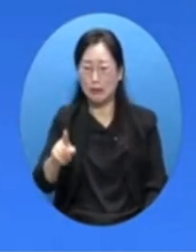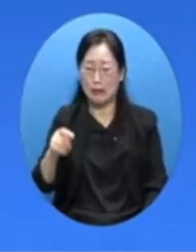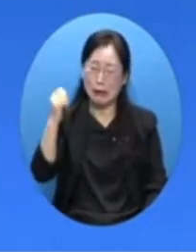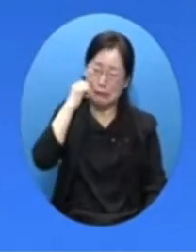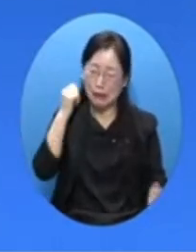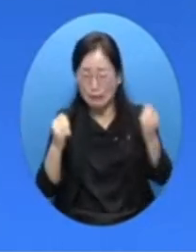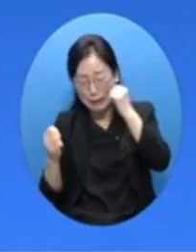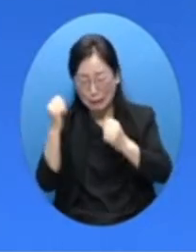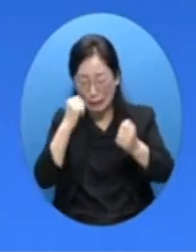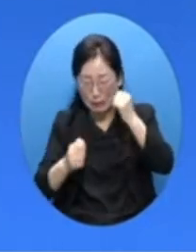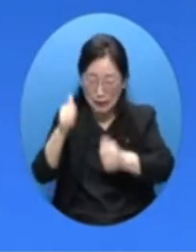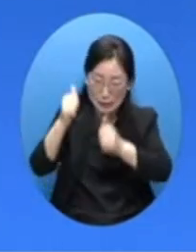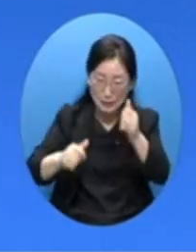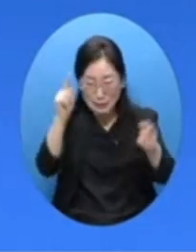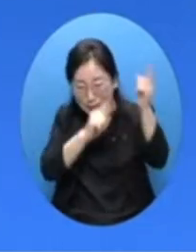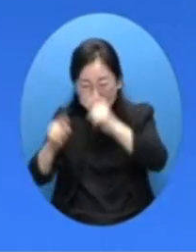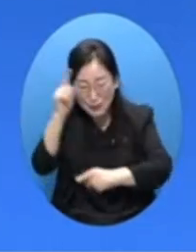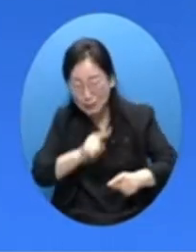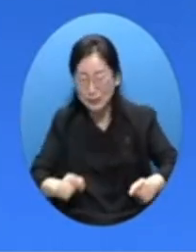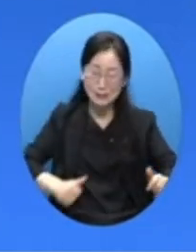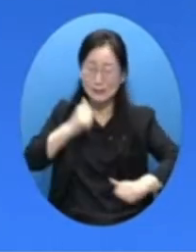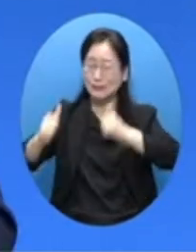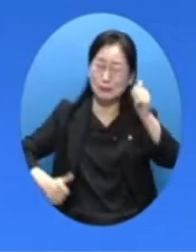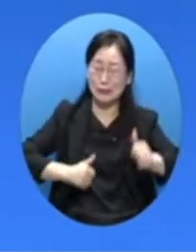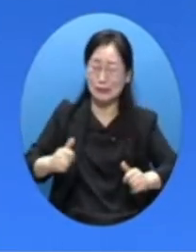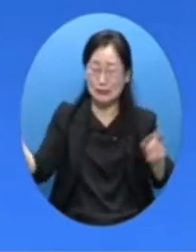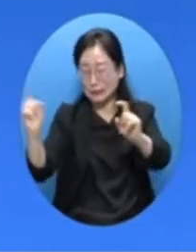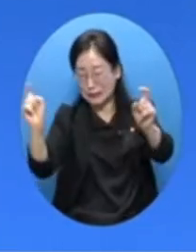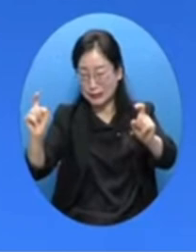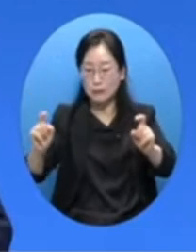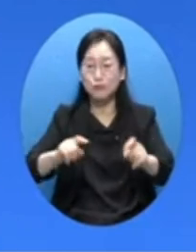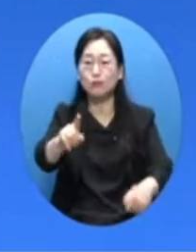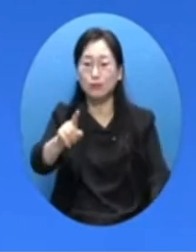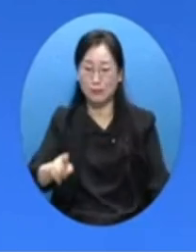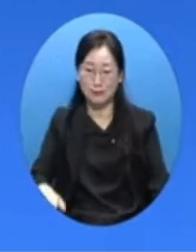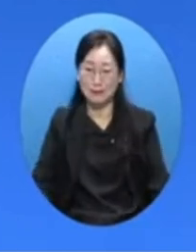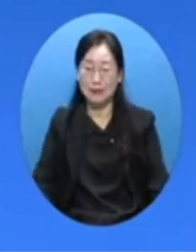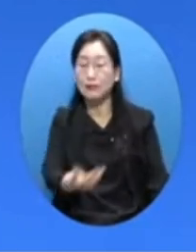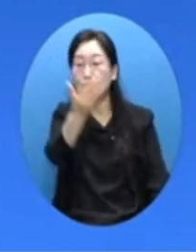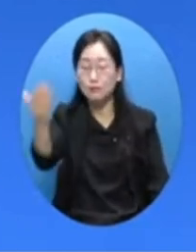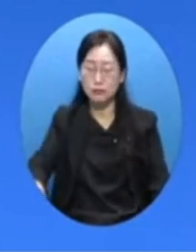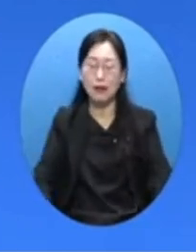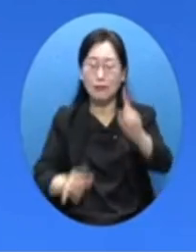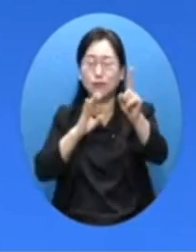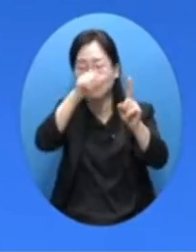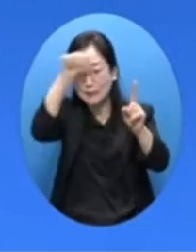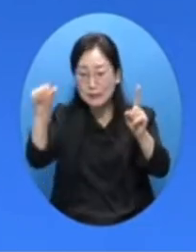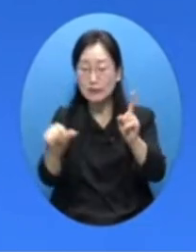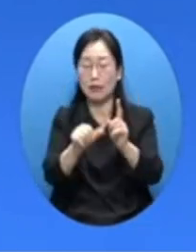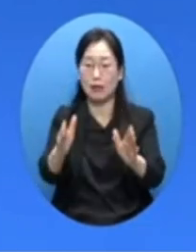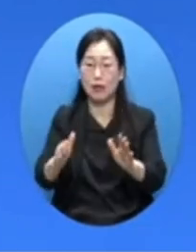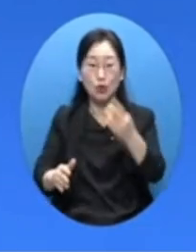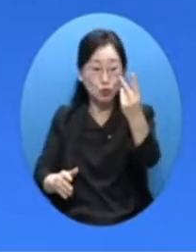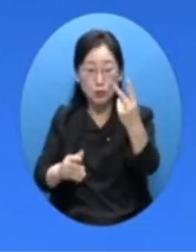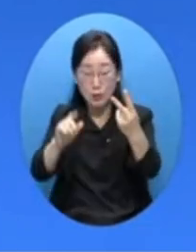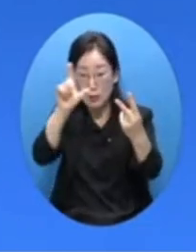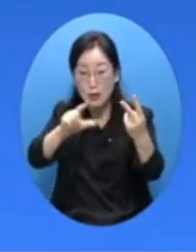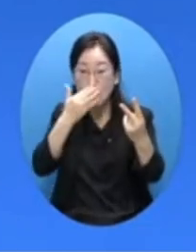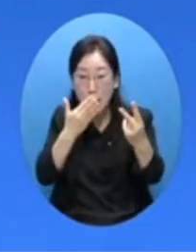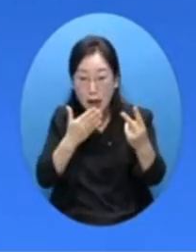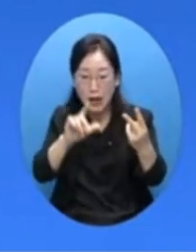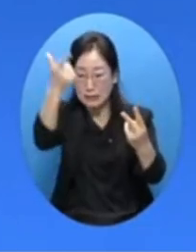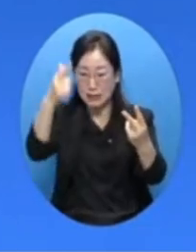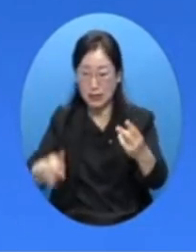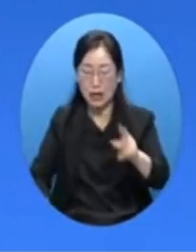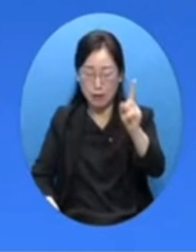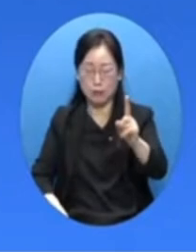저리 치우고 시험 들고 상처받고 분노하고 미워하고 다투며 살아갑니까? 여러분 한 번뿐 인생입니다. 두 번 살지 않습니다. 한 번 살 때